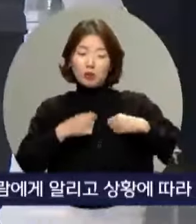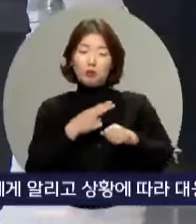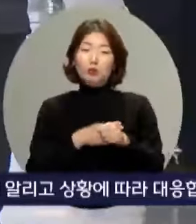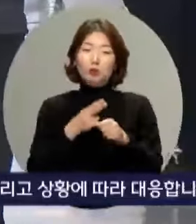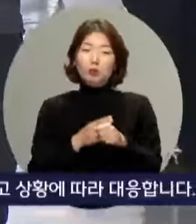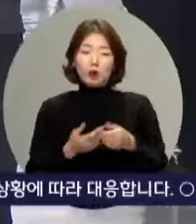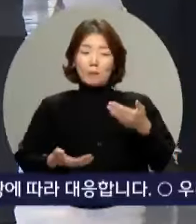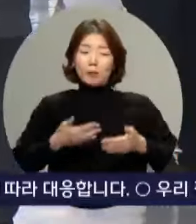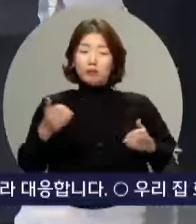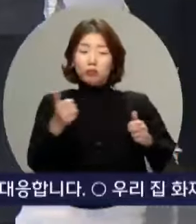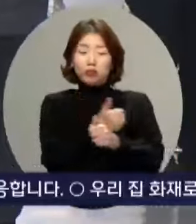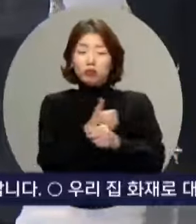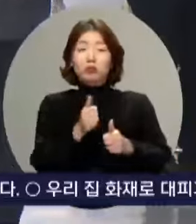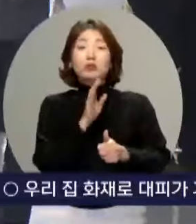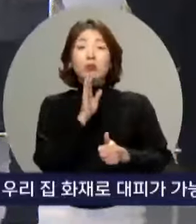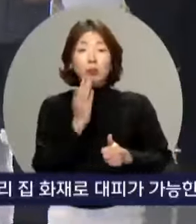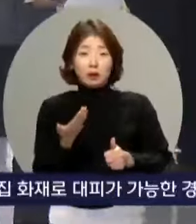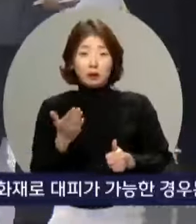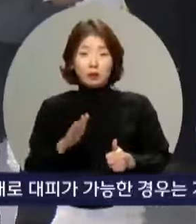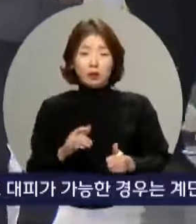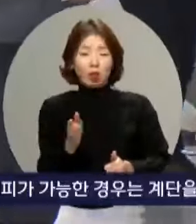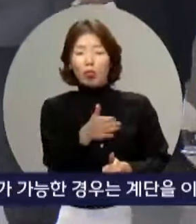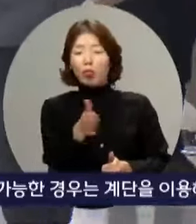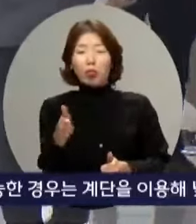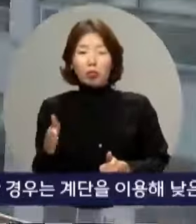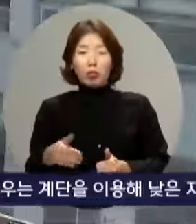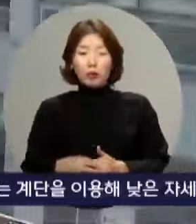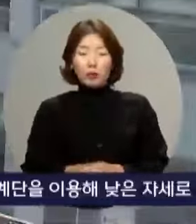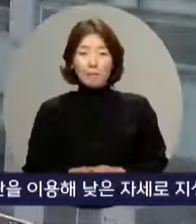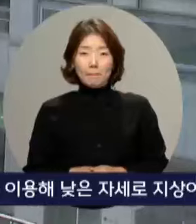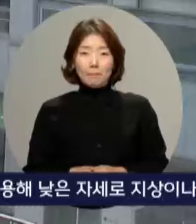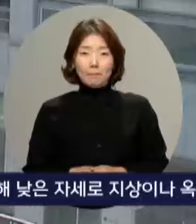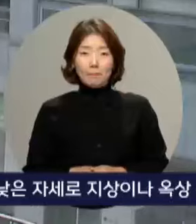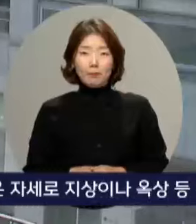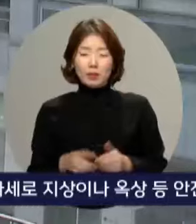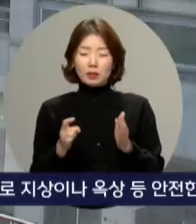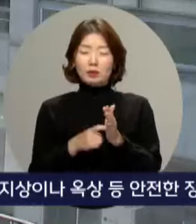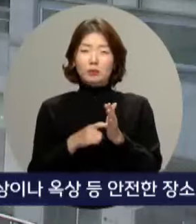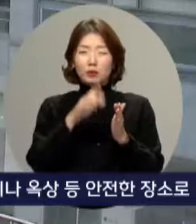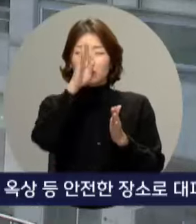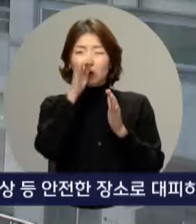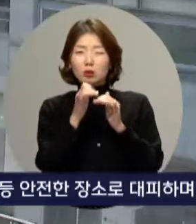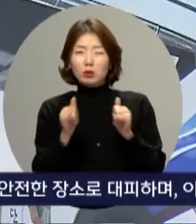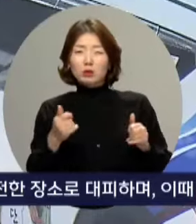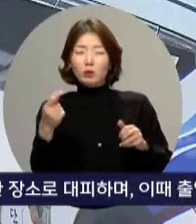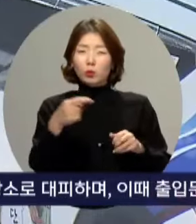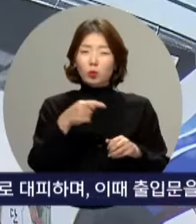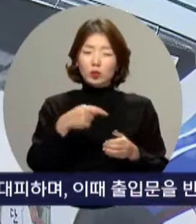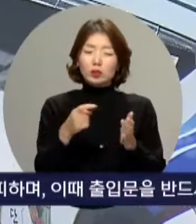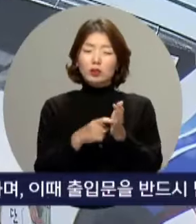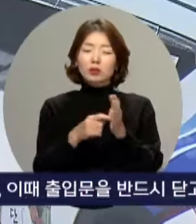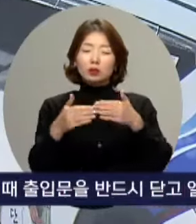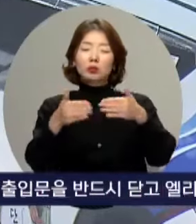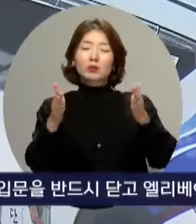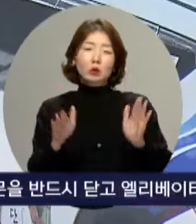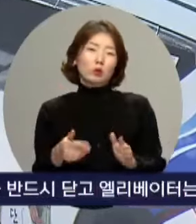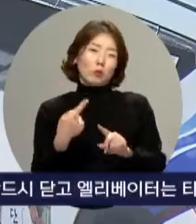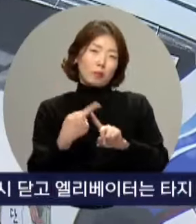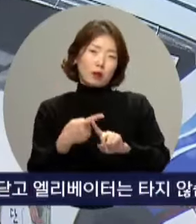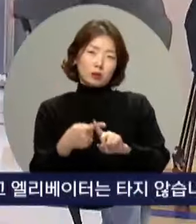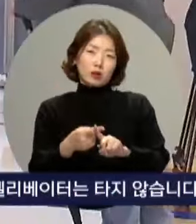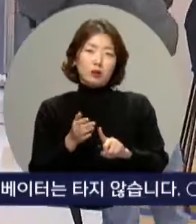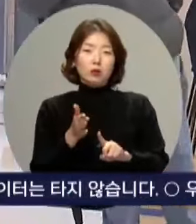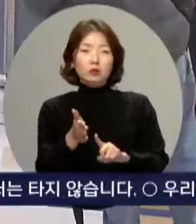전공의들이 바쁘게 오가야 할 병원 로비가 한산합니다. 위급 환자들이 수시로 드나드는 응급실에서도 역시